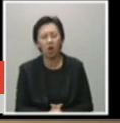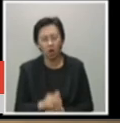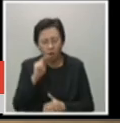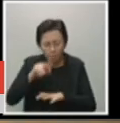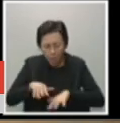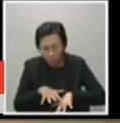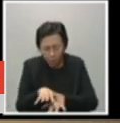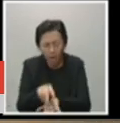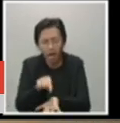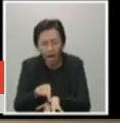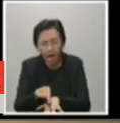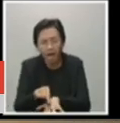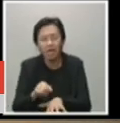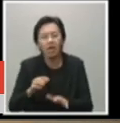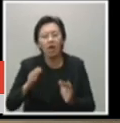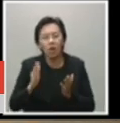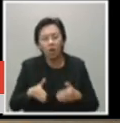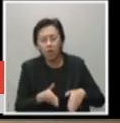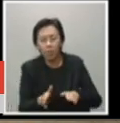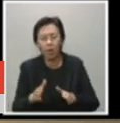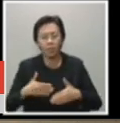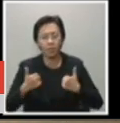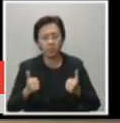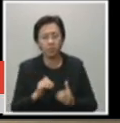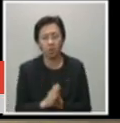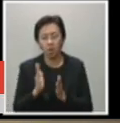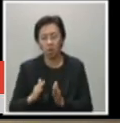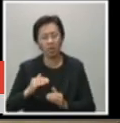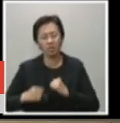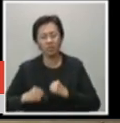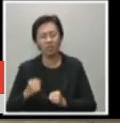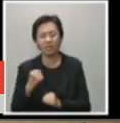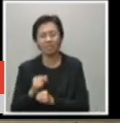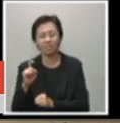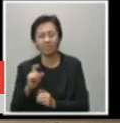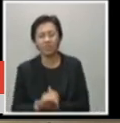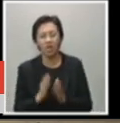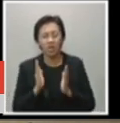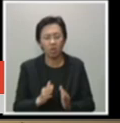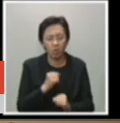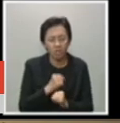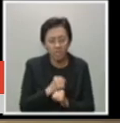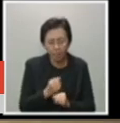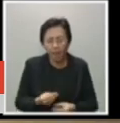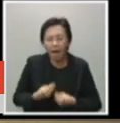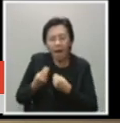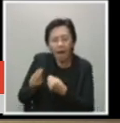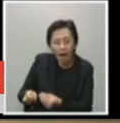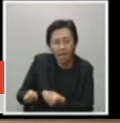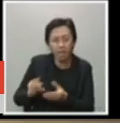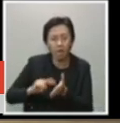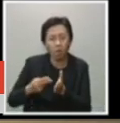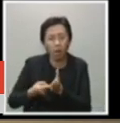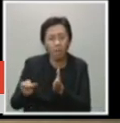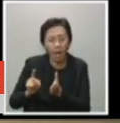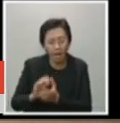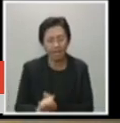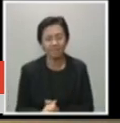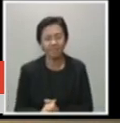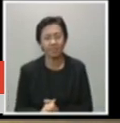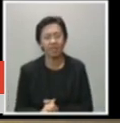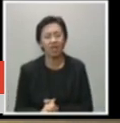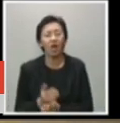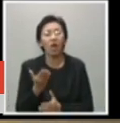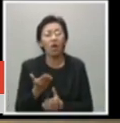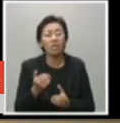ทุกคนก็จะมีแต่ความสุขแต่คนรุ่นใหม่ทำไม่ได้หรอกต้องให้คนรุ่นนี้สร้างซึ่งก็คงหมายถึงรุ่นของท่านนั่นเอง